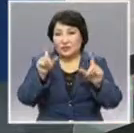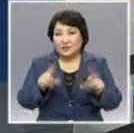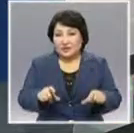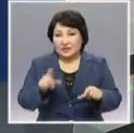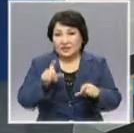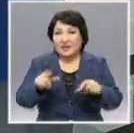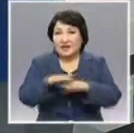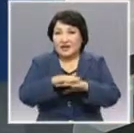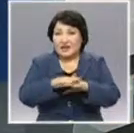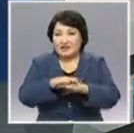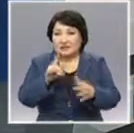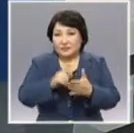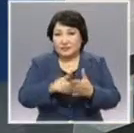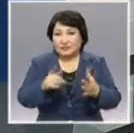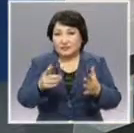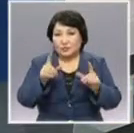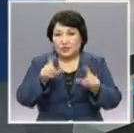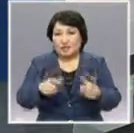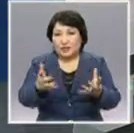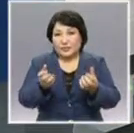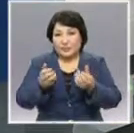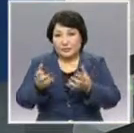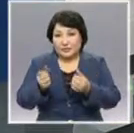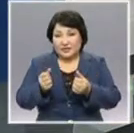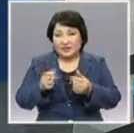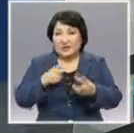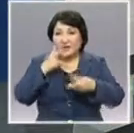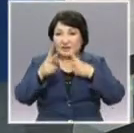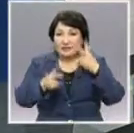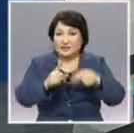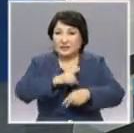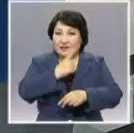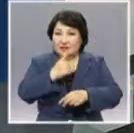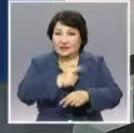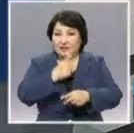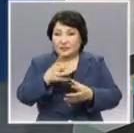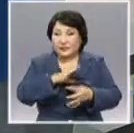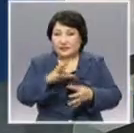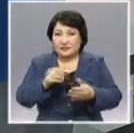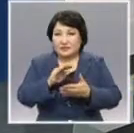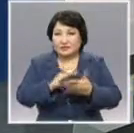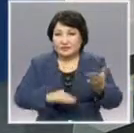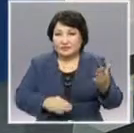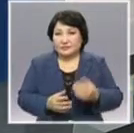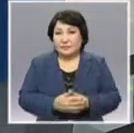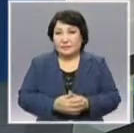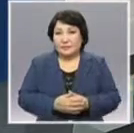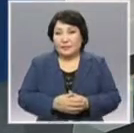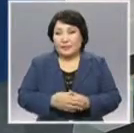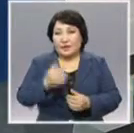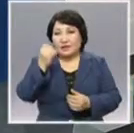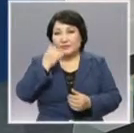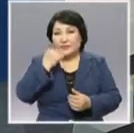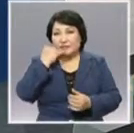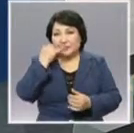халықты қабылдап, әрқайсысы келіп наразылықтарын бәрін сол жерге көрсетіп айтса болады. Рахмет. Хабарласқан кезекті көрермен бар. Кеш